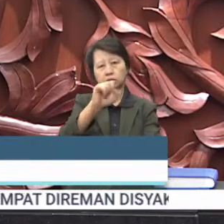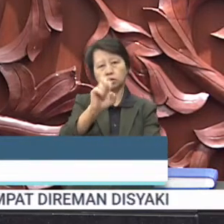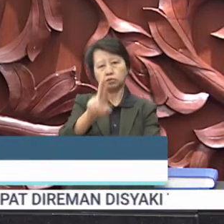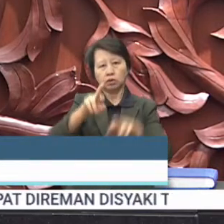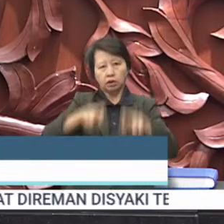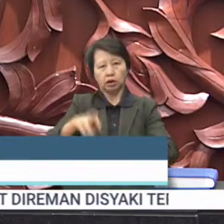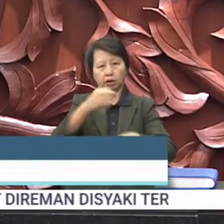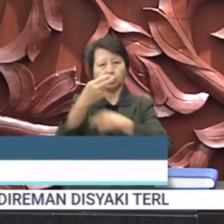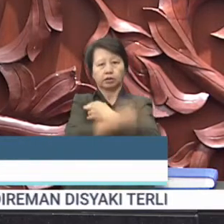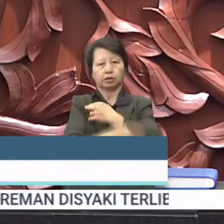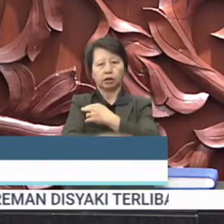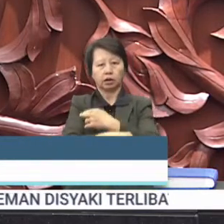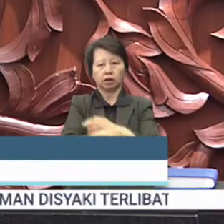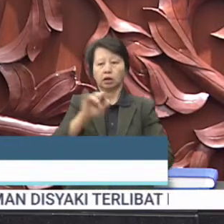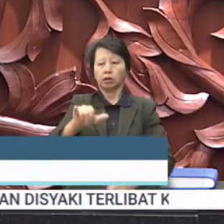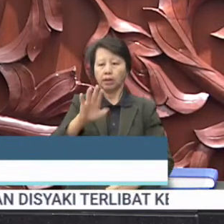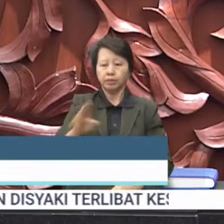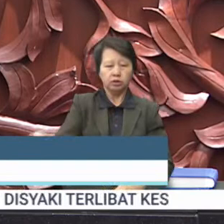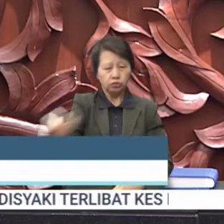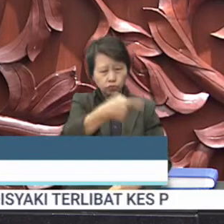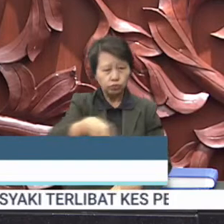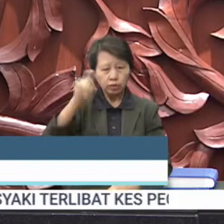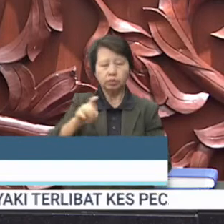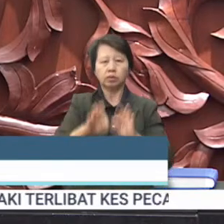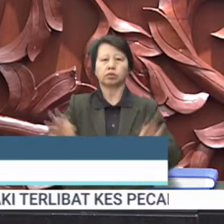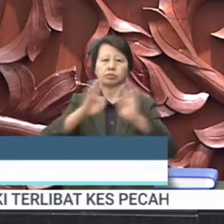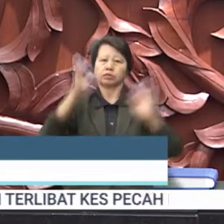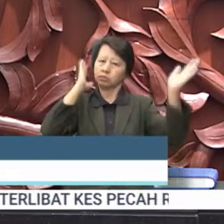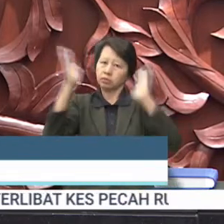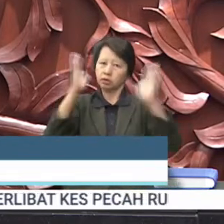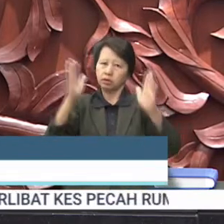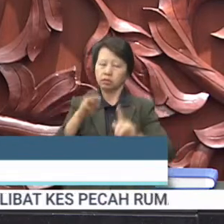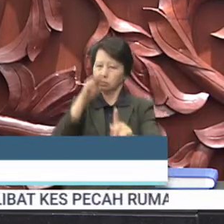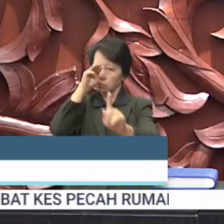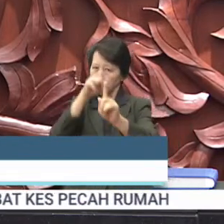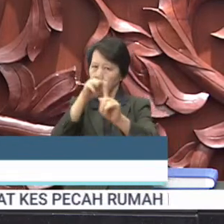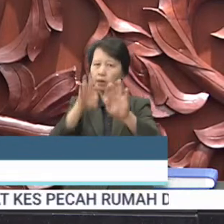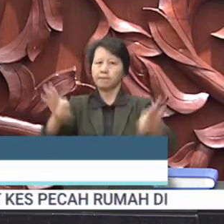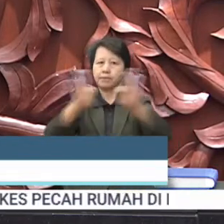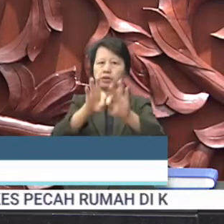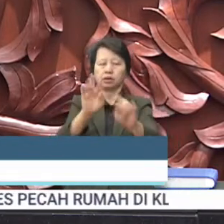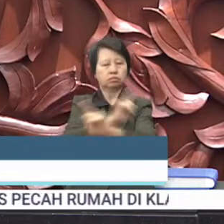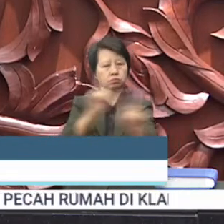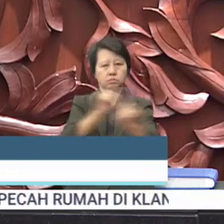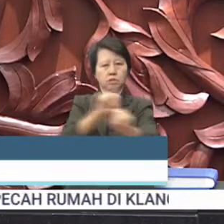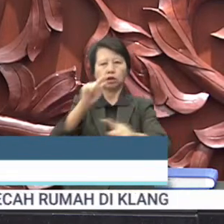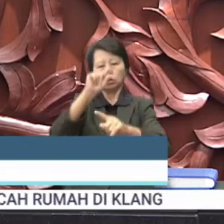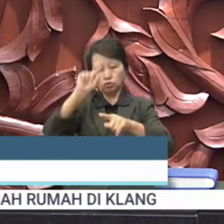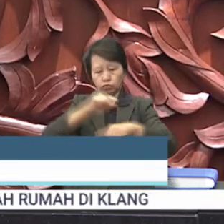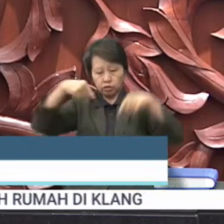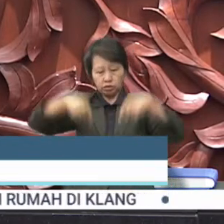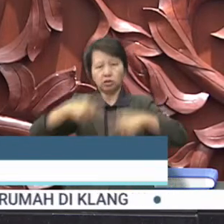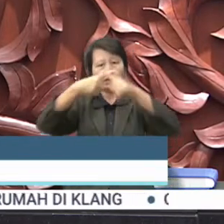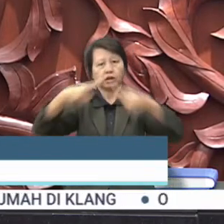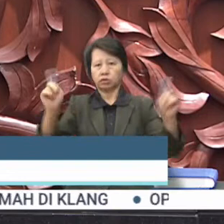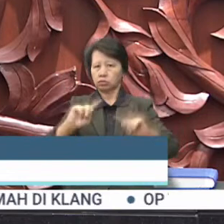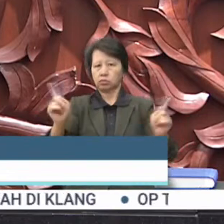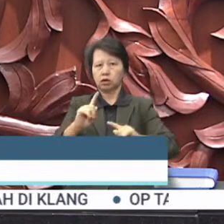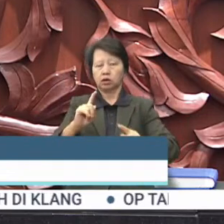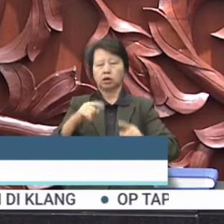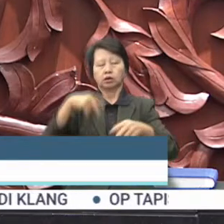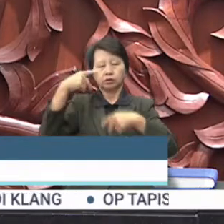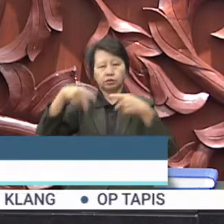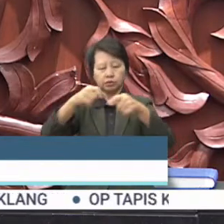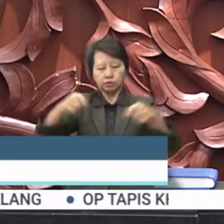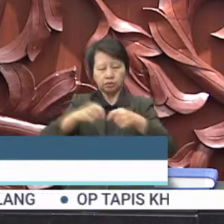dan negara ahli yang berhormat hendaklah menjadikan kepentingan negara sebagai matlamat utama dan tidak menggunakan dewan ini sebagai medan